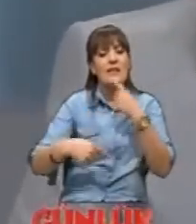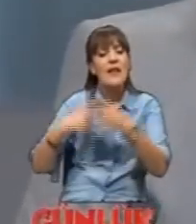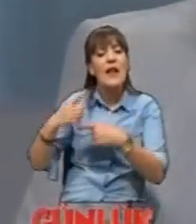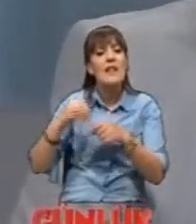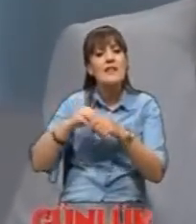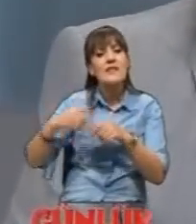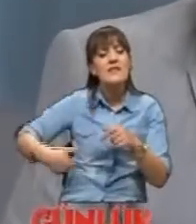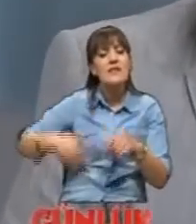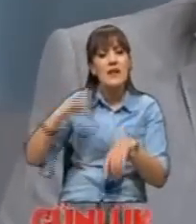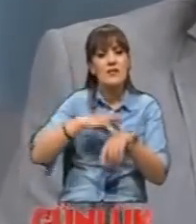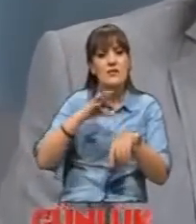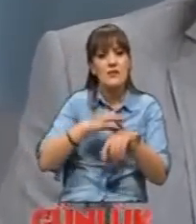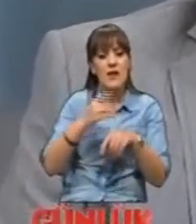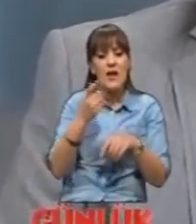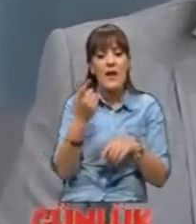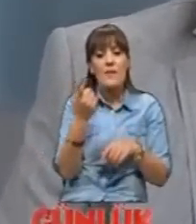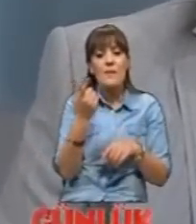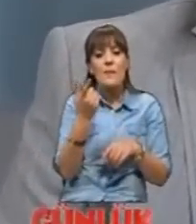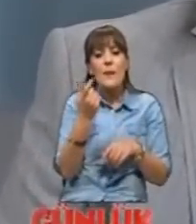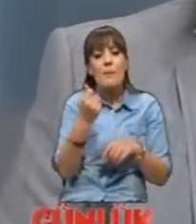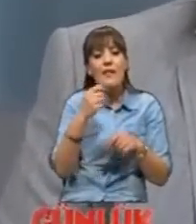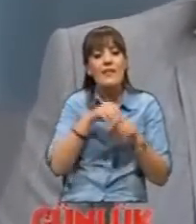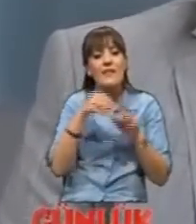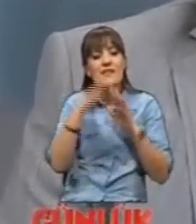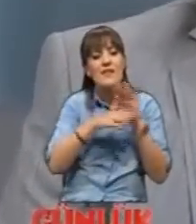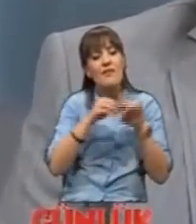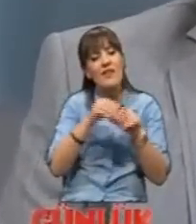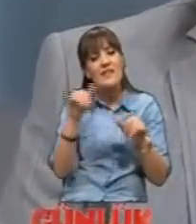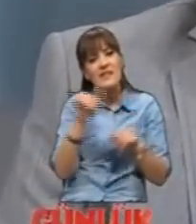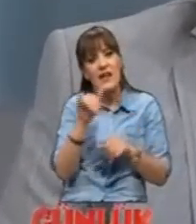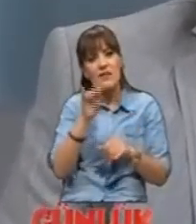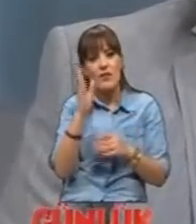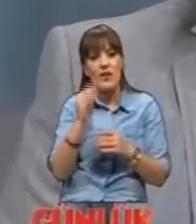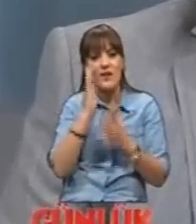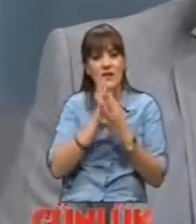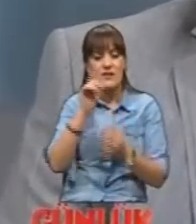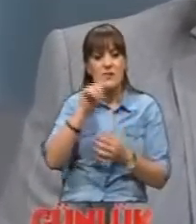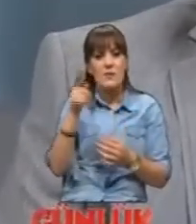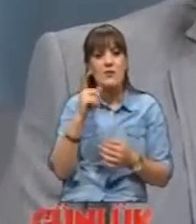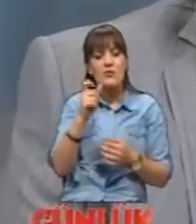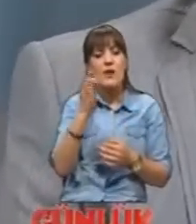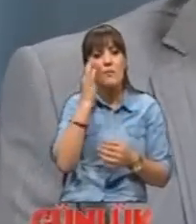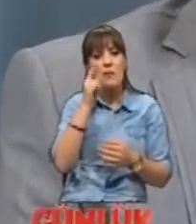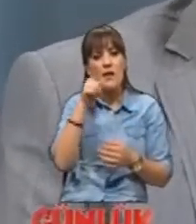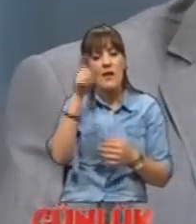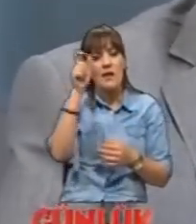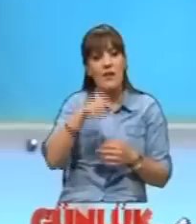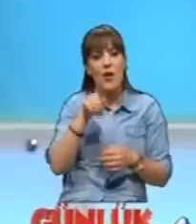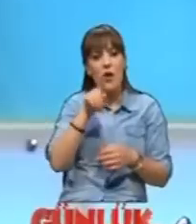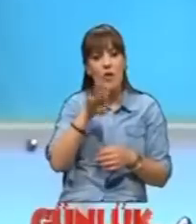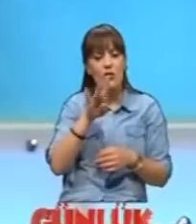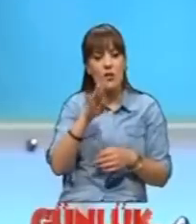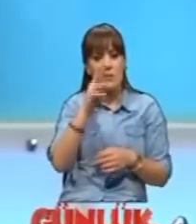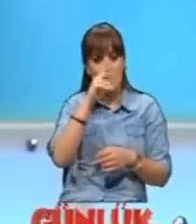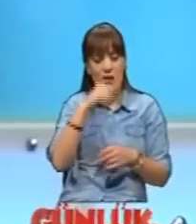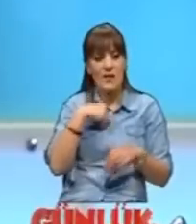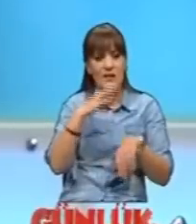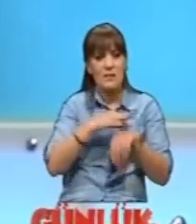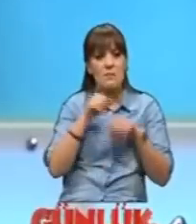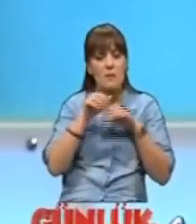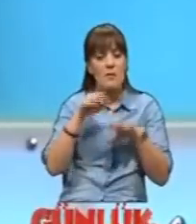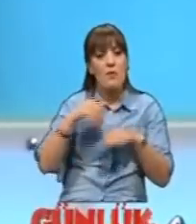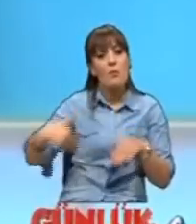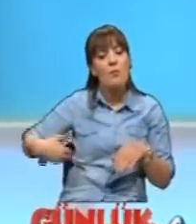hastalarımız hakikaten sosyoekonomik düzeyleri zayıf hastalar. Yani. Biraz da Cüneyt Bey'e dönmek istiyorum. Tabii. Ben 14 Mart'ta Tıp